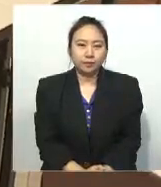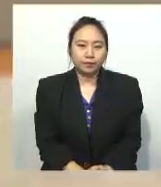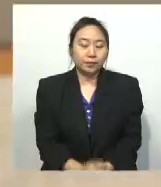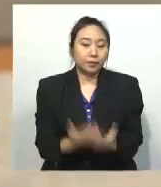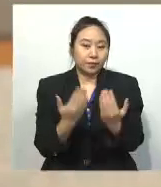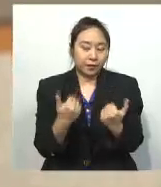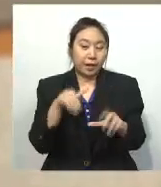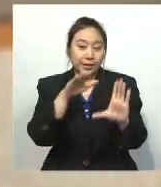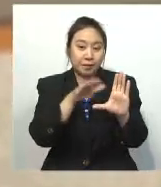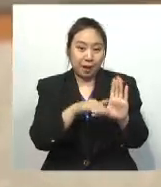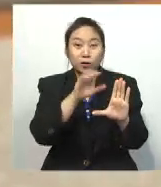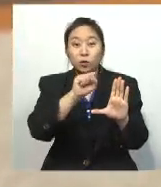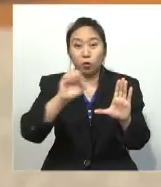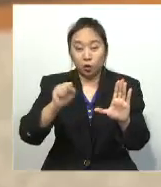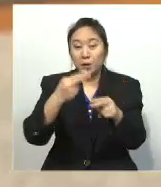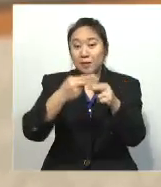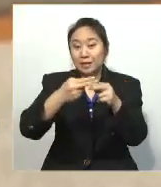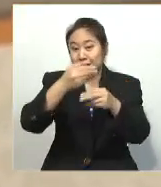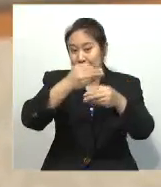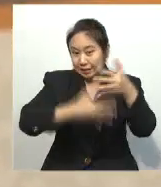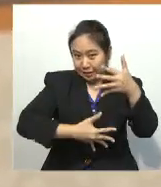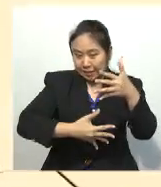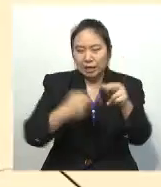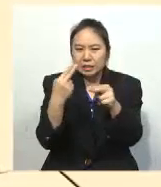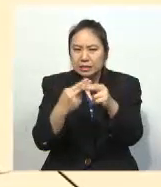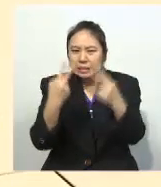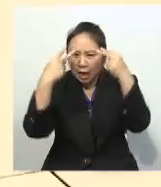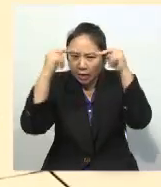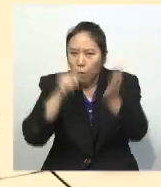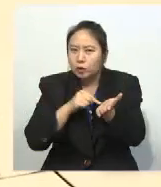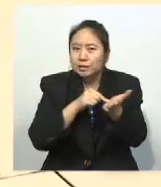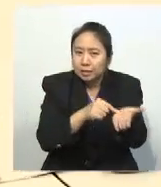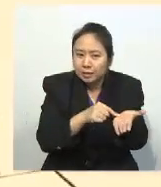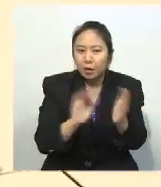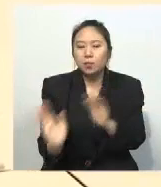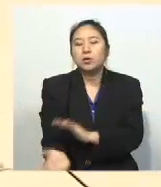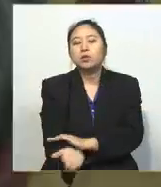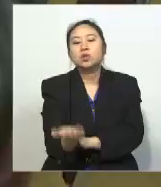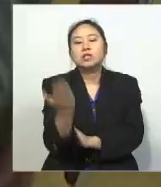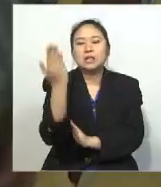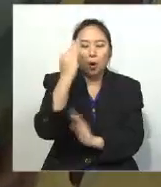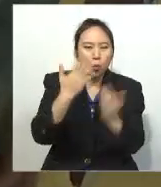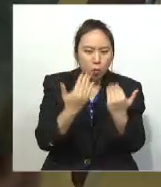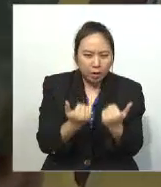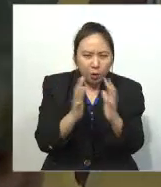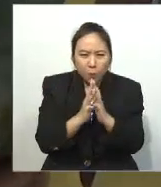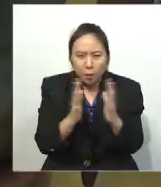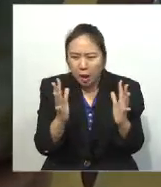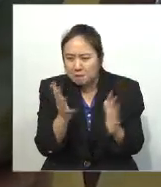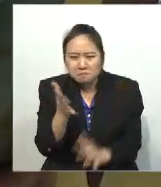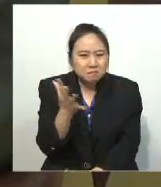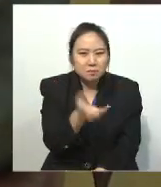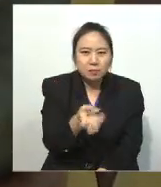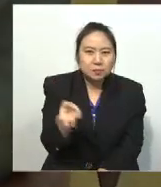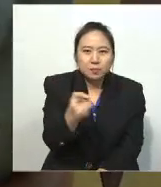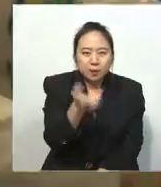บรรยากาศการรับสมัครส.ส.แบบบัญชีรายชื่อและบัญชีนายกรัฐมนตรีของพรรคการเมืองตลอดช่วงเช้าที่ผ่านมาวันนี้ไม่ค่อยคึกคักเท่าไหร่นะครับเนื่องจ